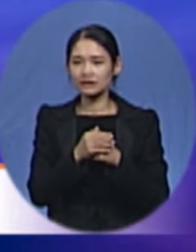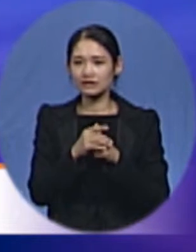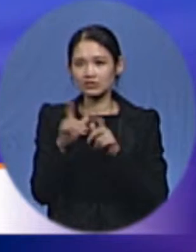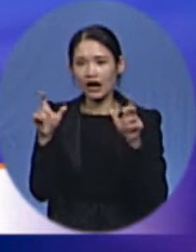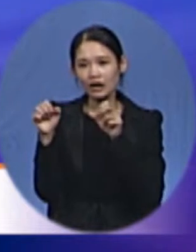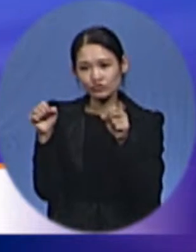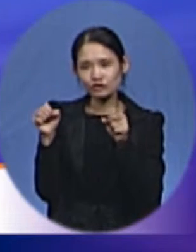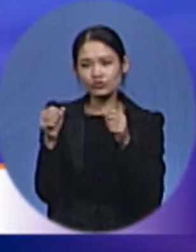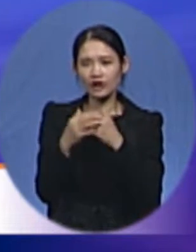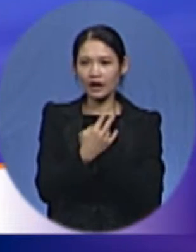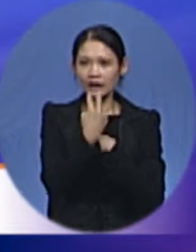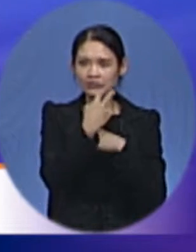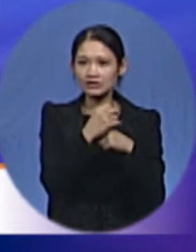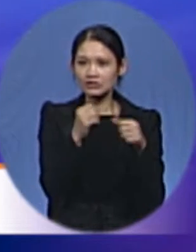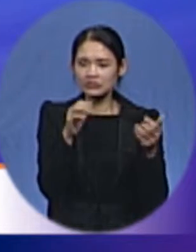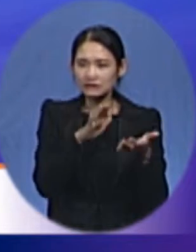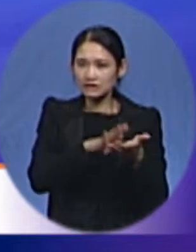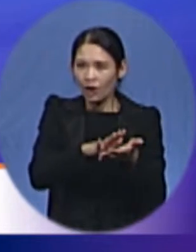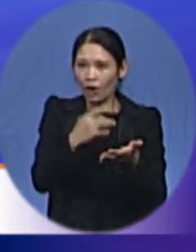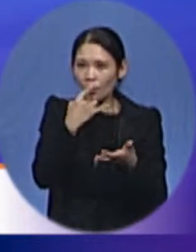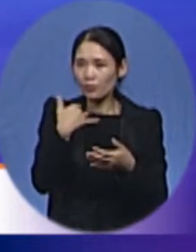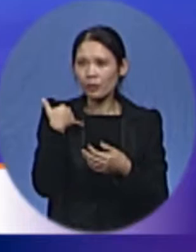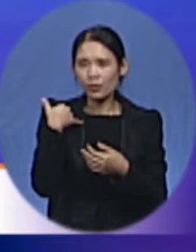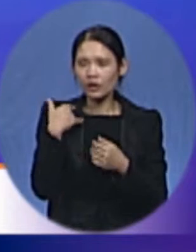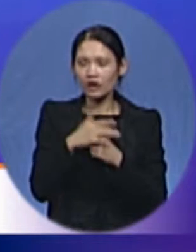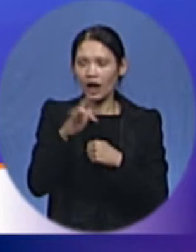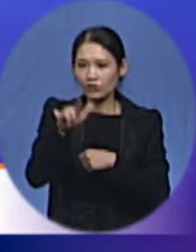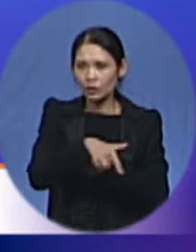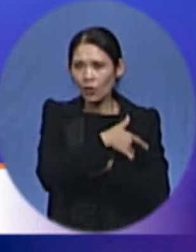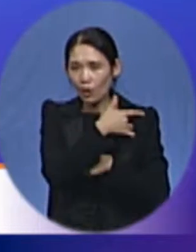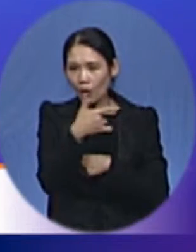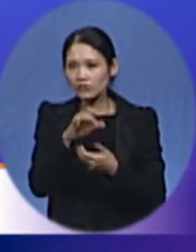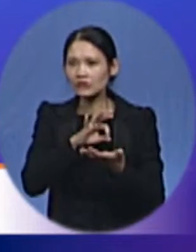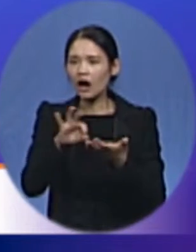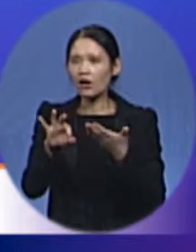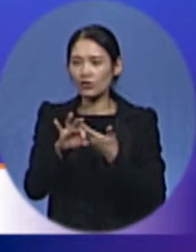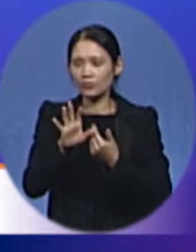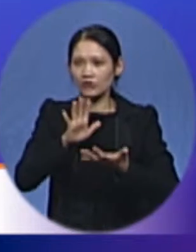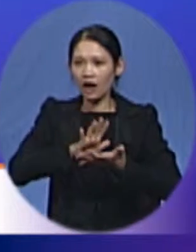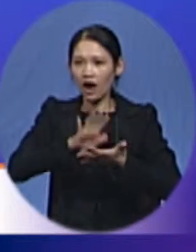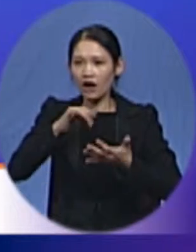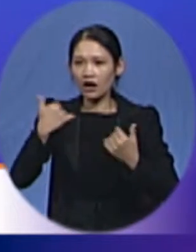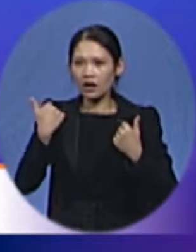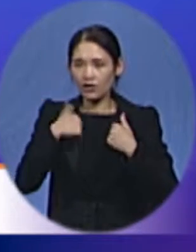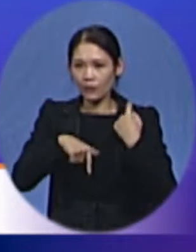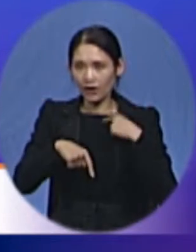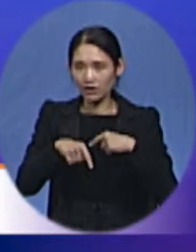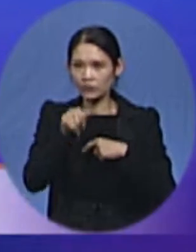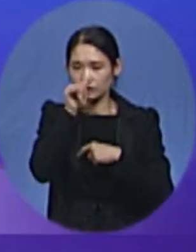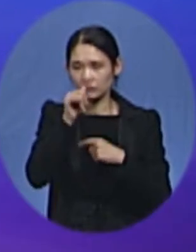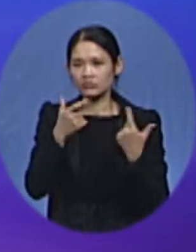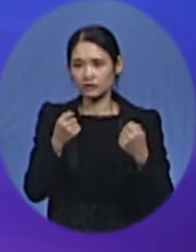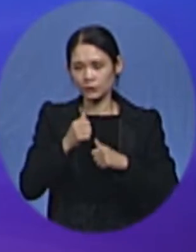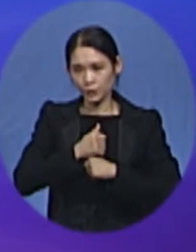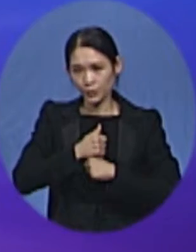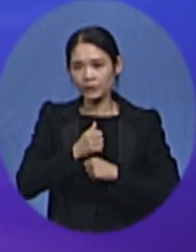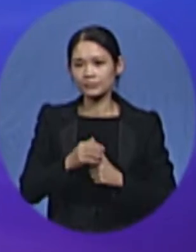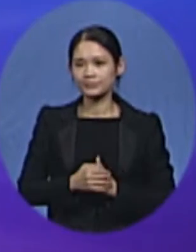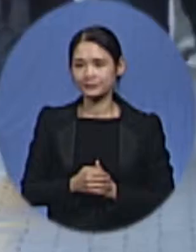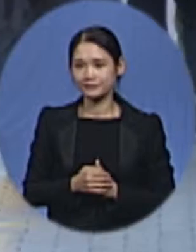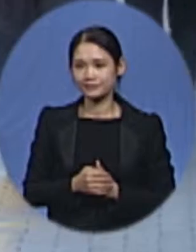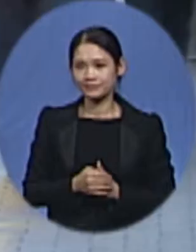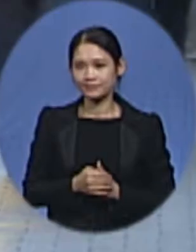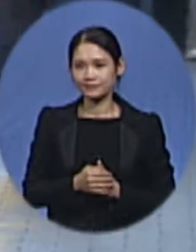바깥 공기 탓에 뜨거운 줄 모르고 종일 사용했다간 화상을 입을 수 있어 조심해야 합니다. 황현희 기자입니다.